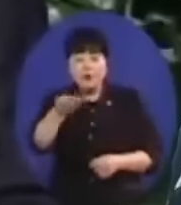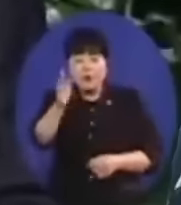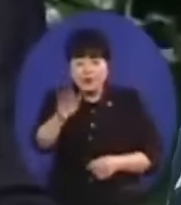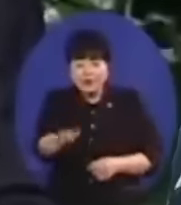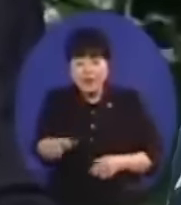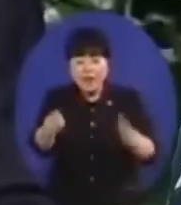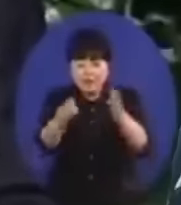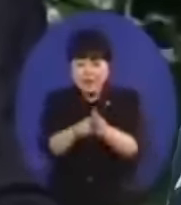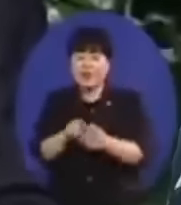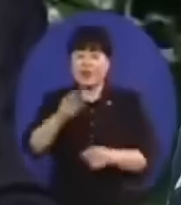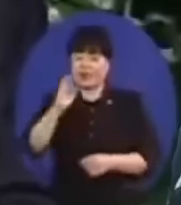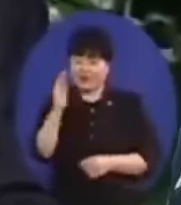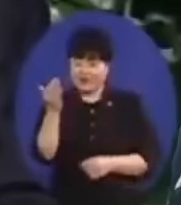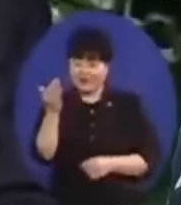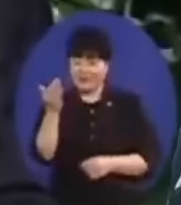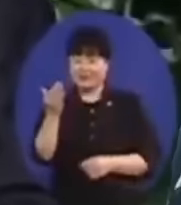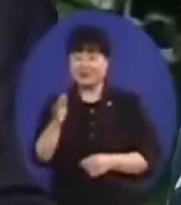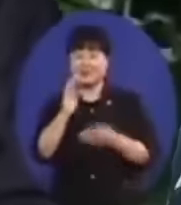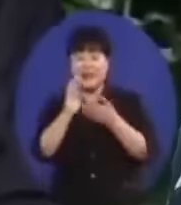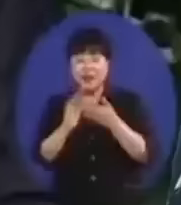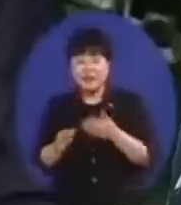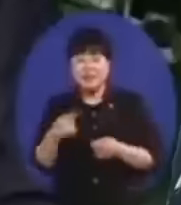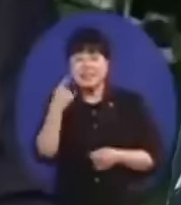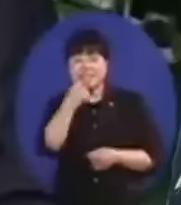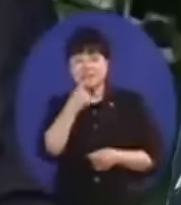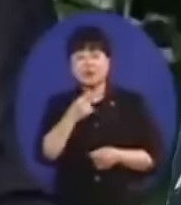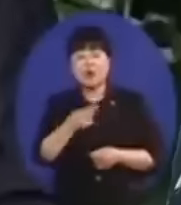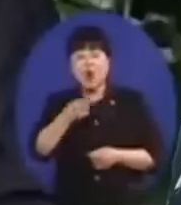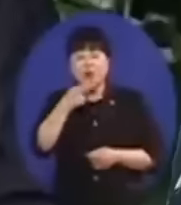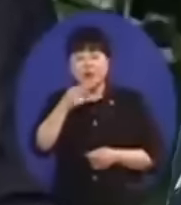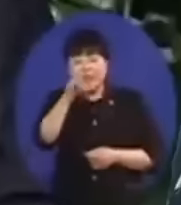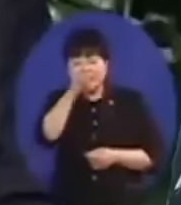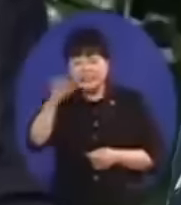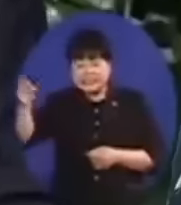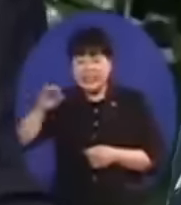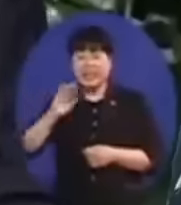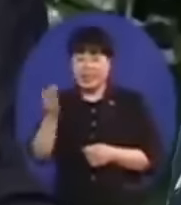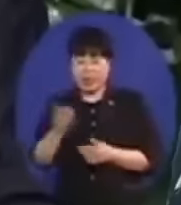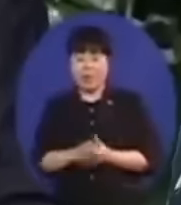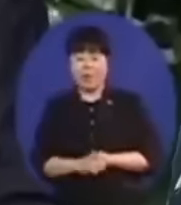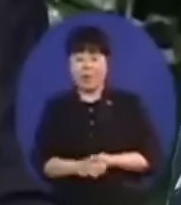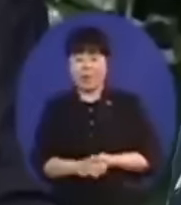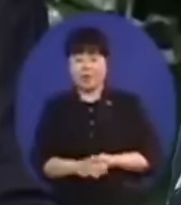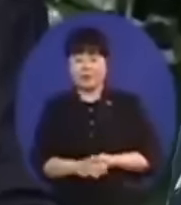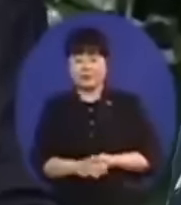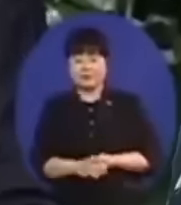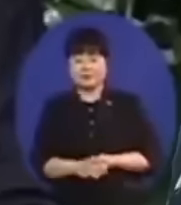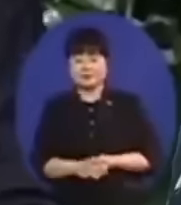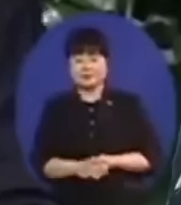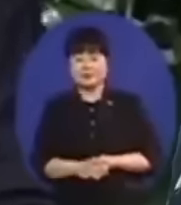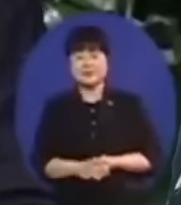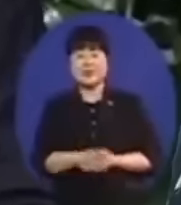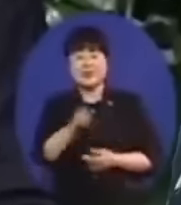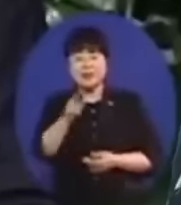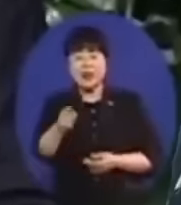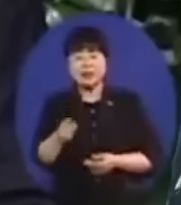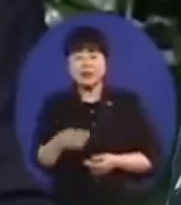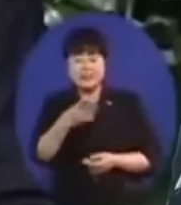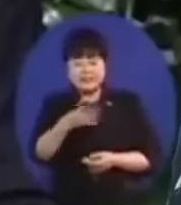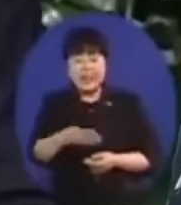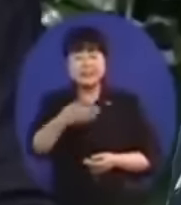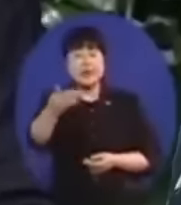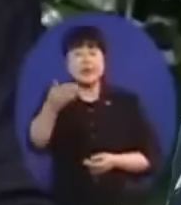없어도 믿게 되고 그 다음에는 입으로 없는 것을 있는 것까지 시인하게 되는 것입니다. 이게 바로